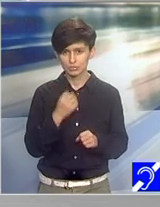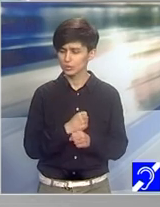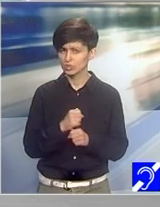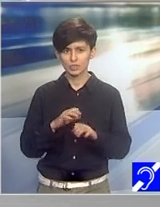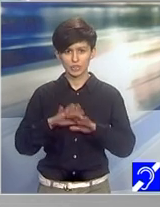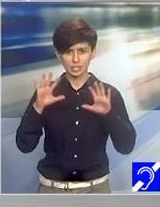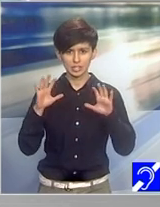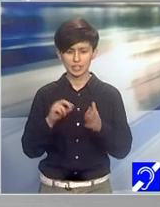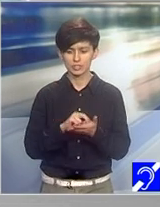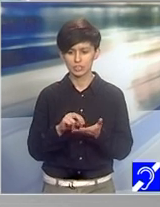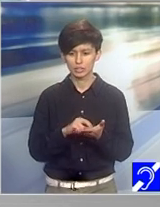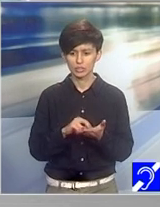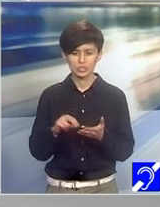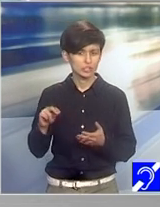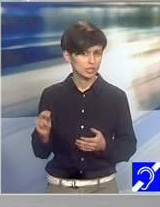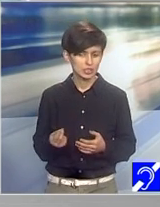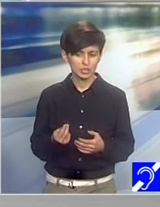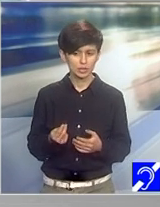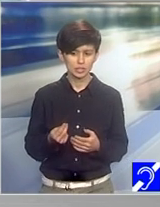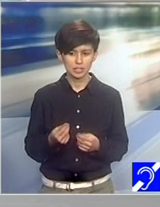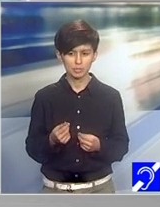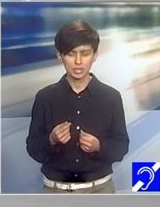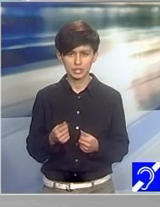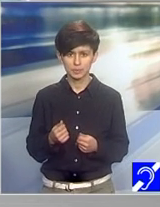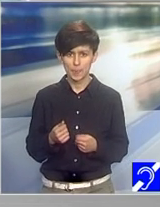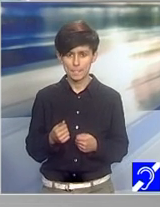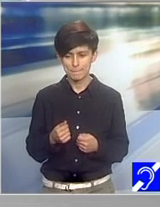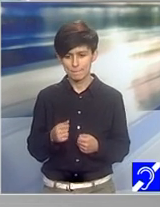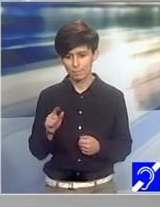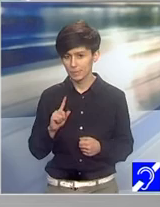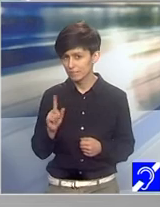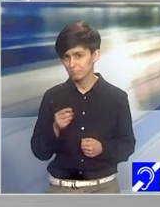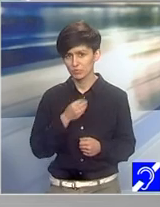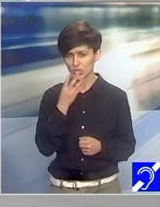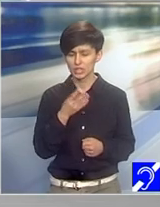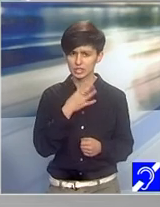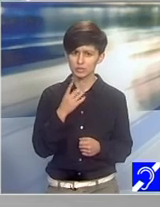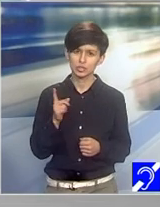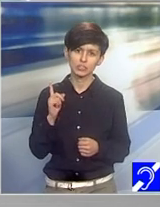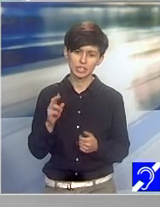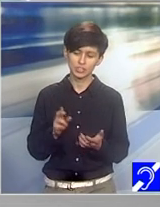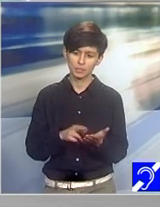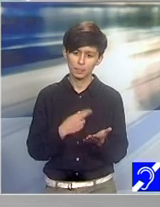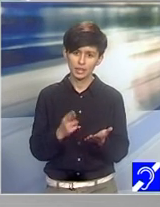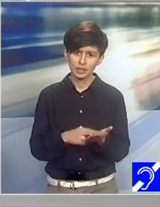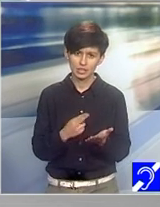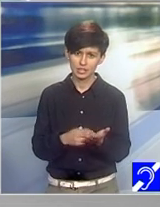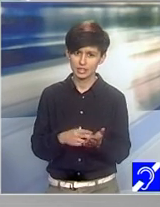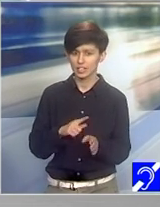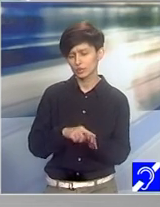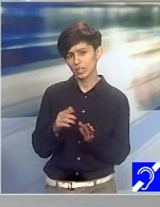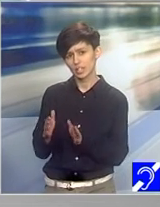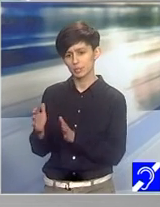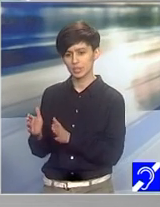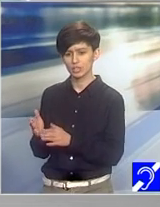elocință și de un conținut extraordinar, nu numai discursurile, dar și literatura epocii a fost